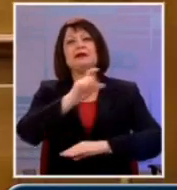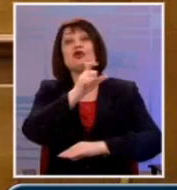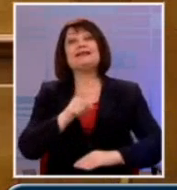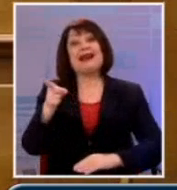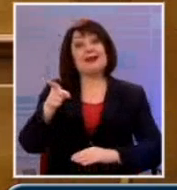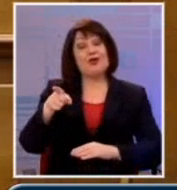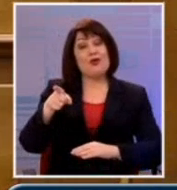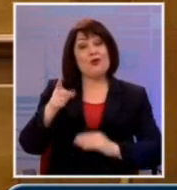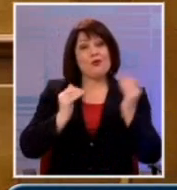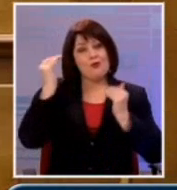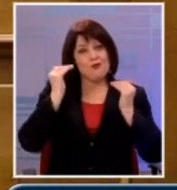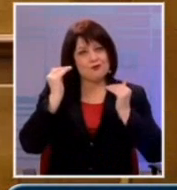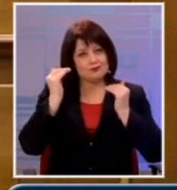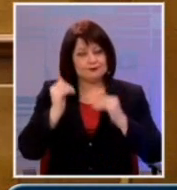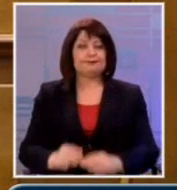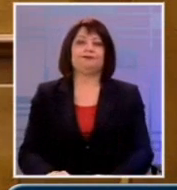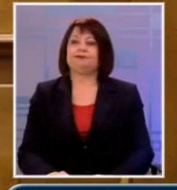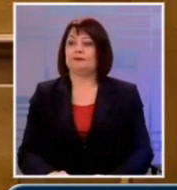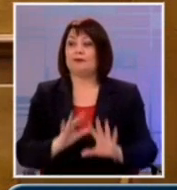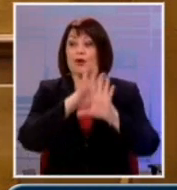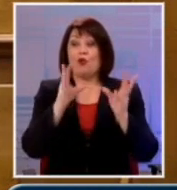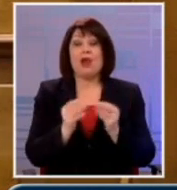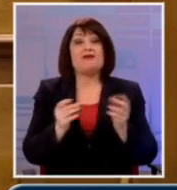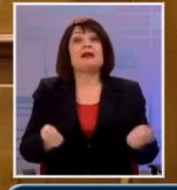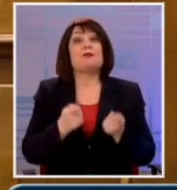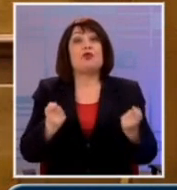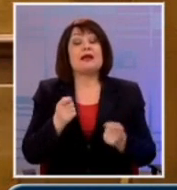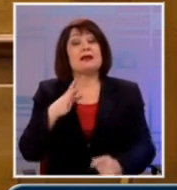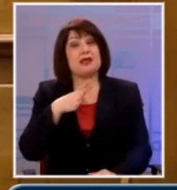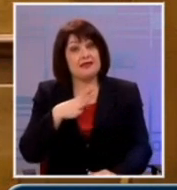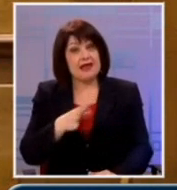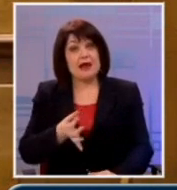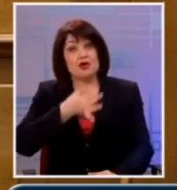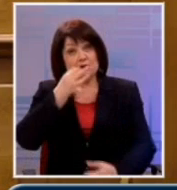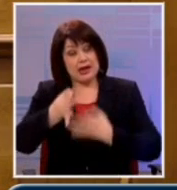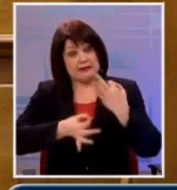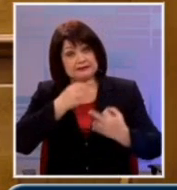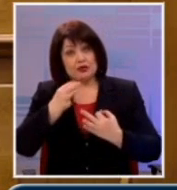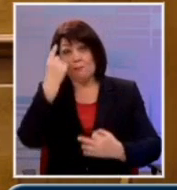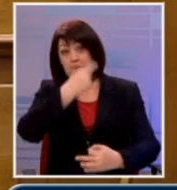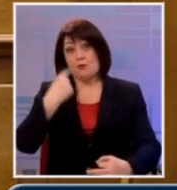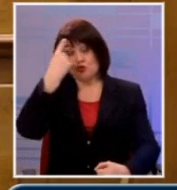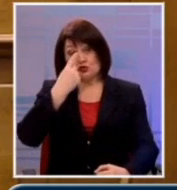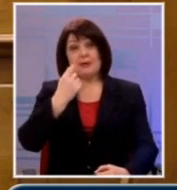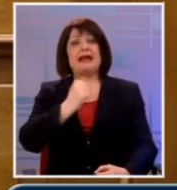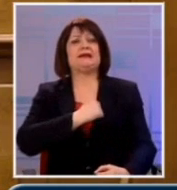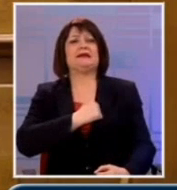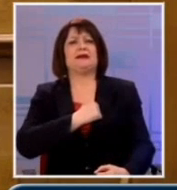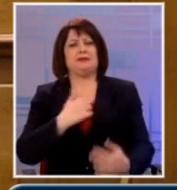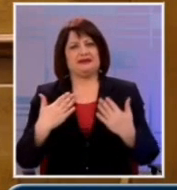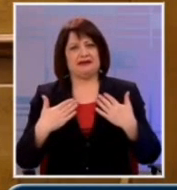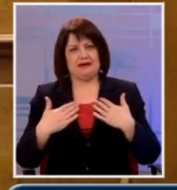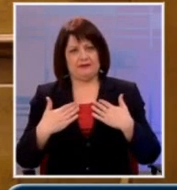δικαστήρια. Εν ώψη αυτών των εξελίξεων, θα ήθελα να σας εκθέσω την προσωπική μου θέση ως Υπουργού